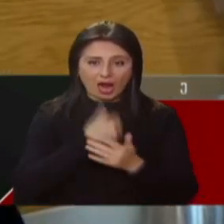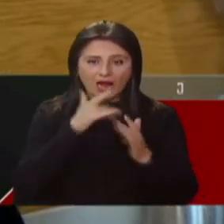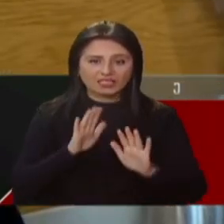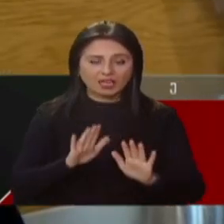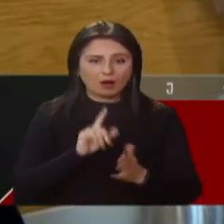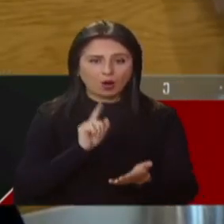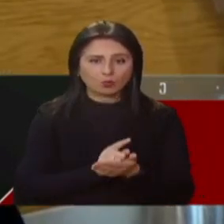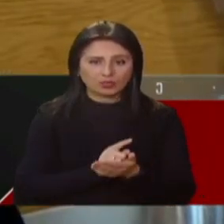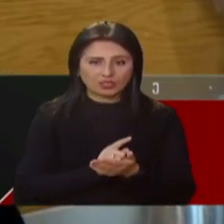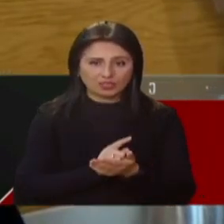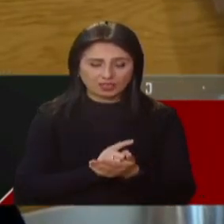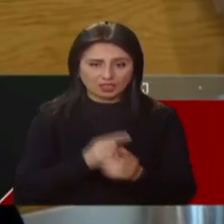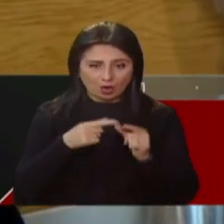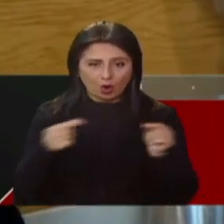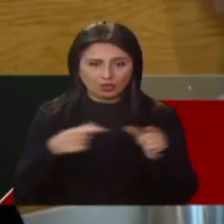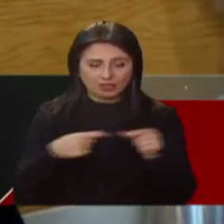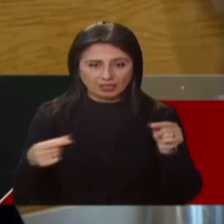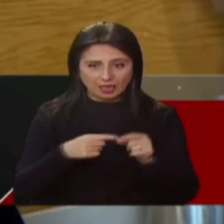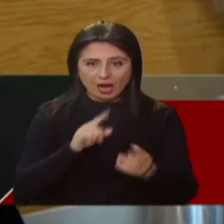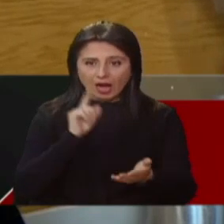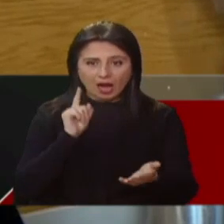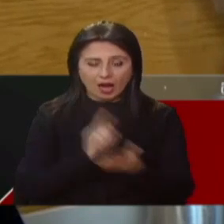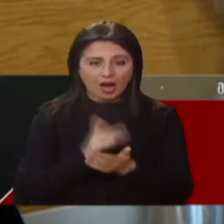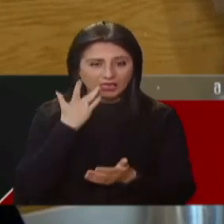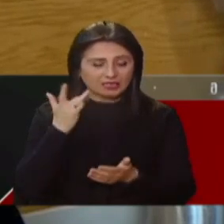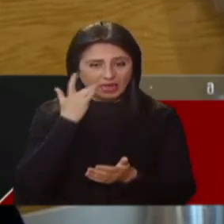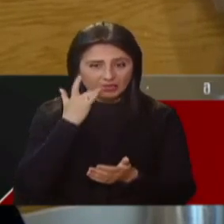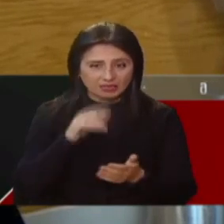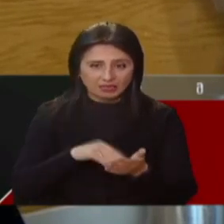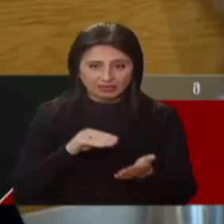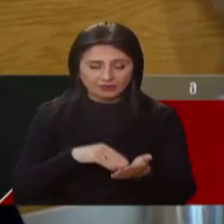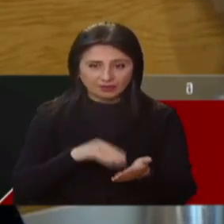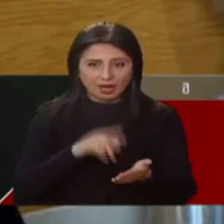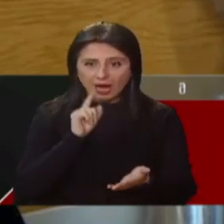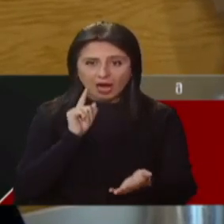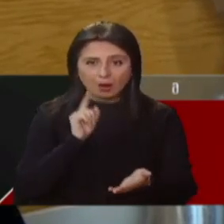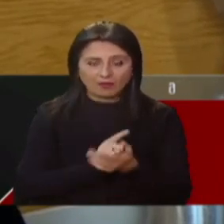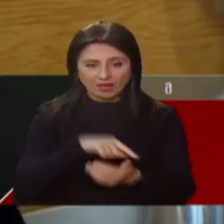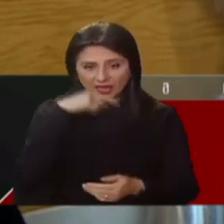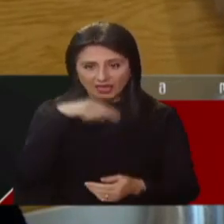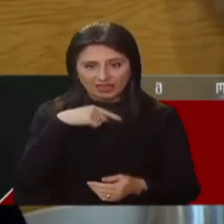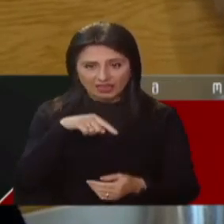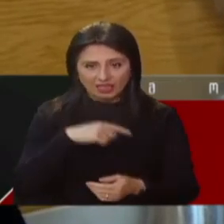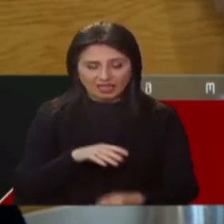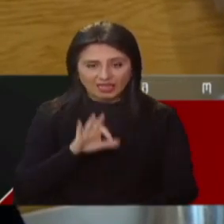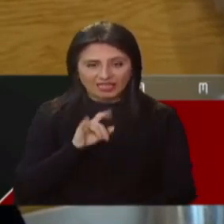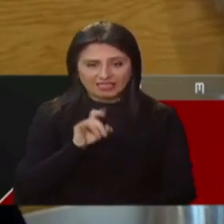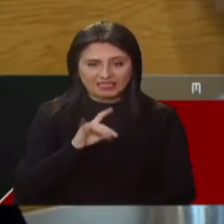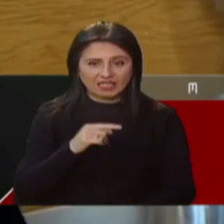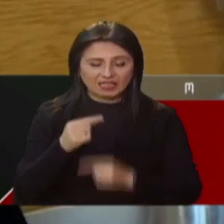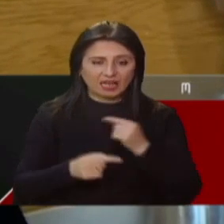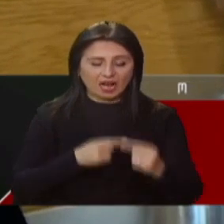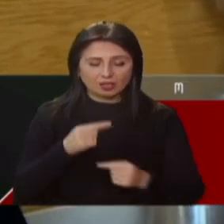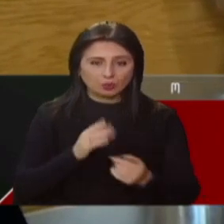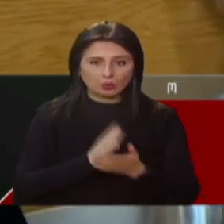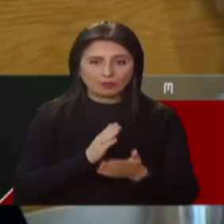ვაკეთებთ აუცილებლად გოზინახს, აუცილებლად საცირს, აუცილებლად ინდაური, ეს ქიზიხში ტრადიციული